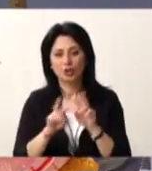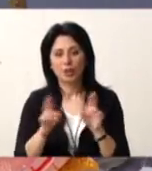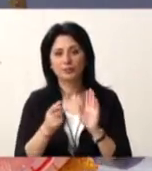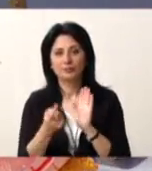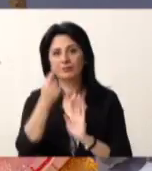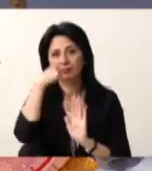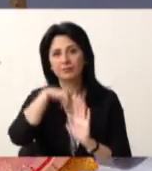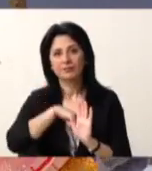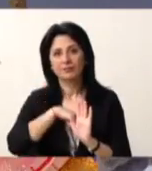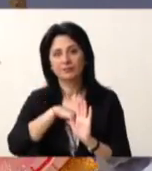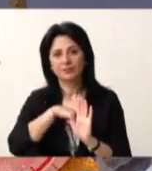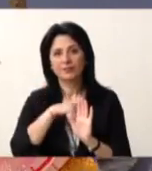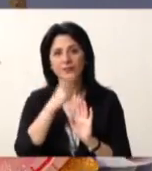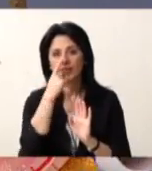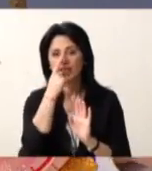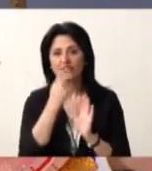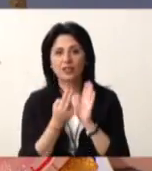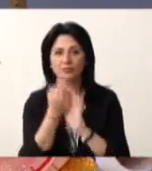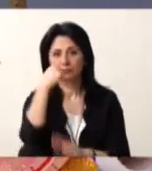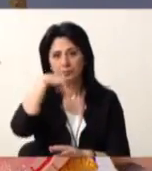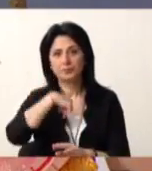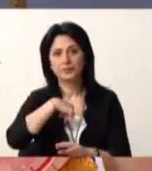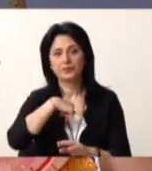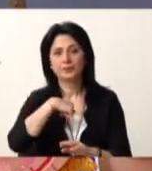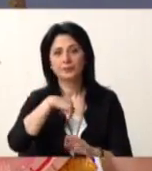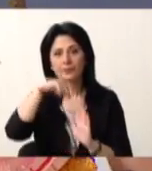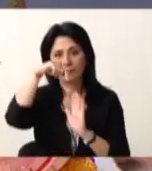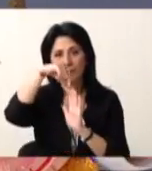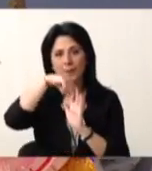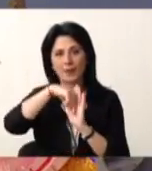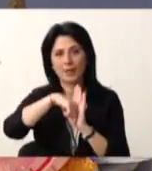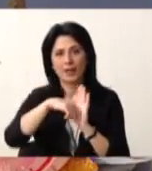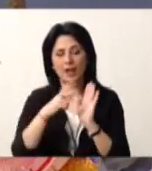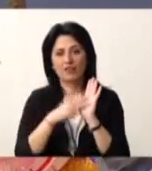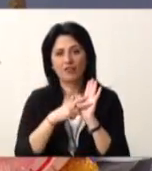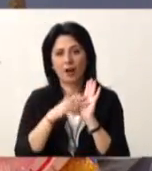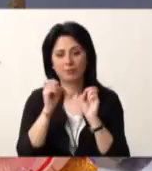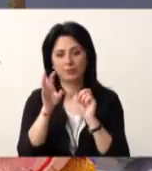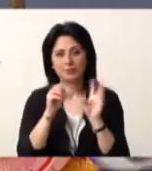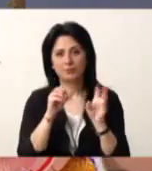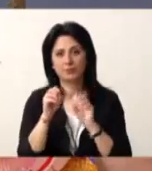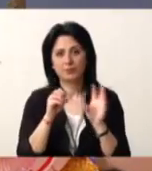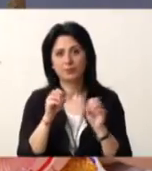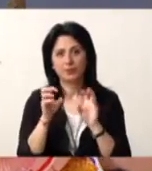ასევე გამაყურებლის წვრილიდან ჩადგმა, რომელიც აქვს 8 სენსორი.